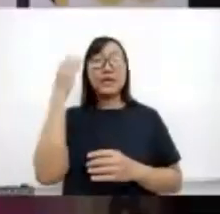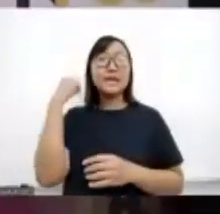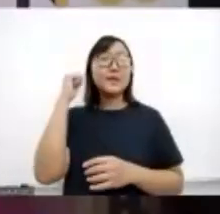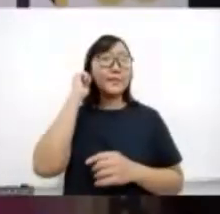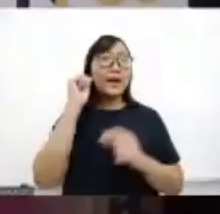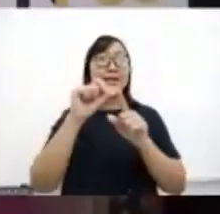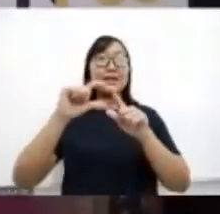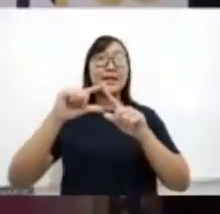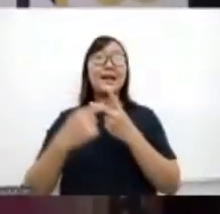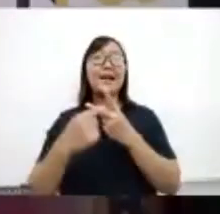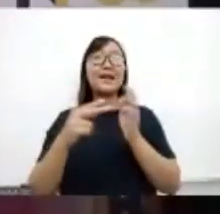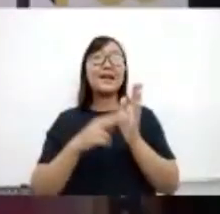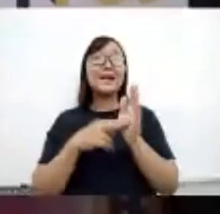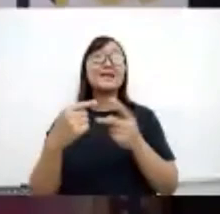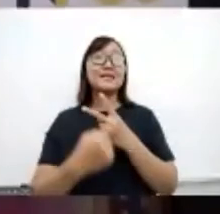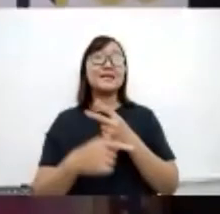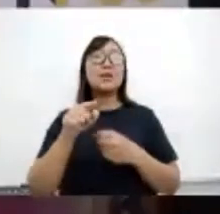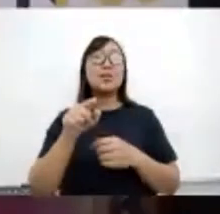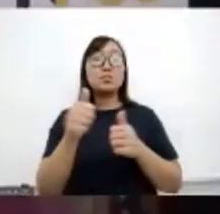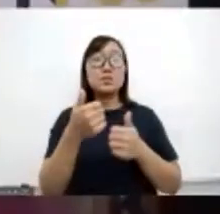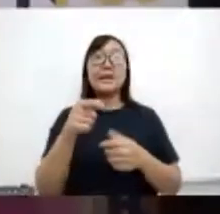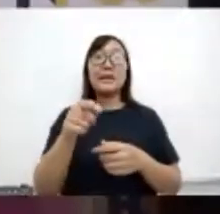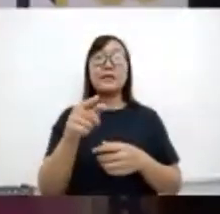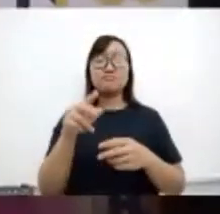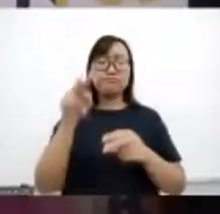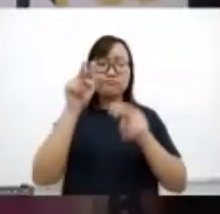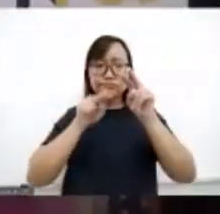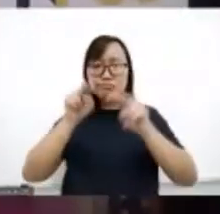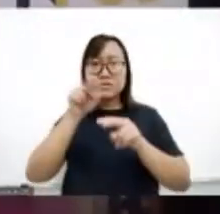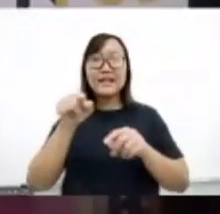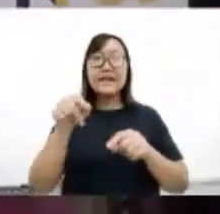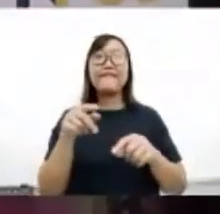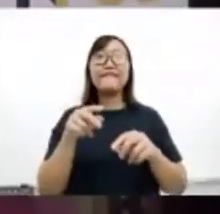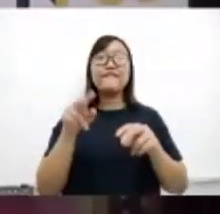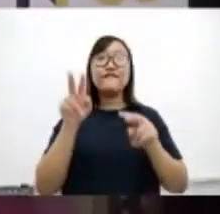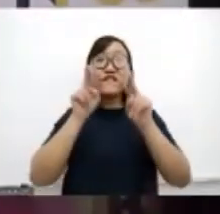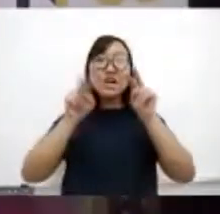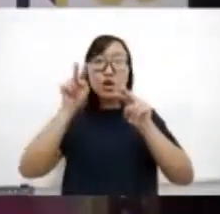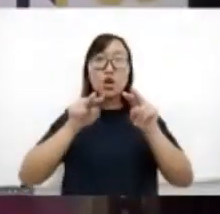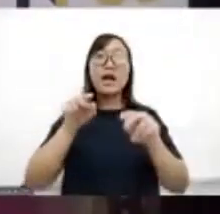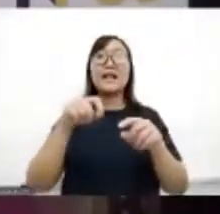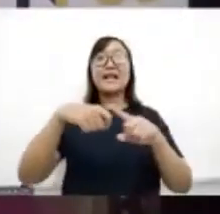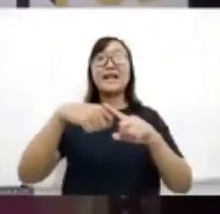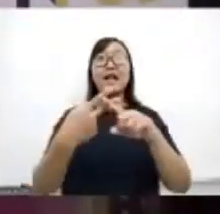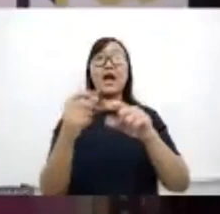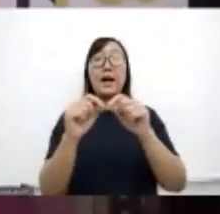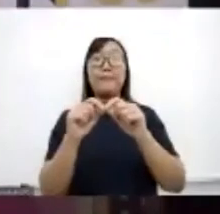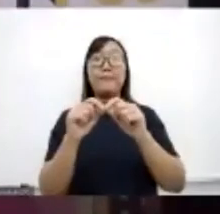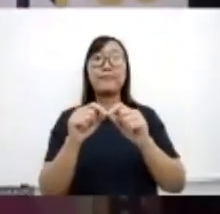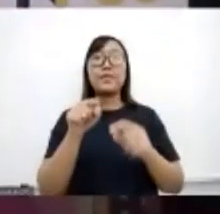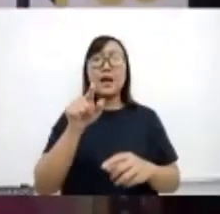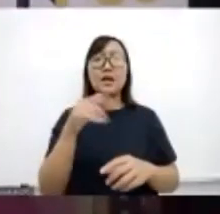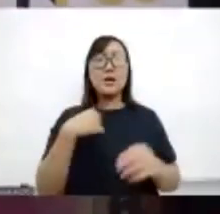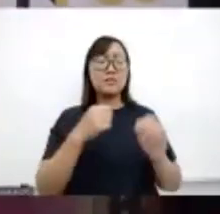menjelajah di Virtual ekspedisinya ke Habib disana ada satu display yang menceritakan